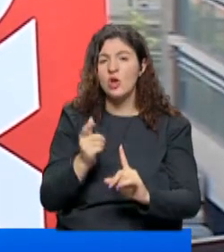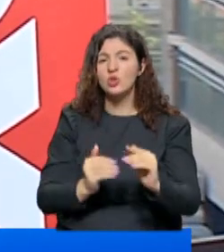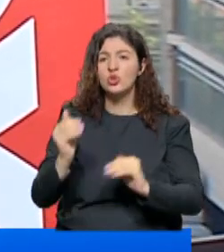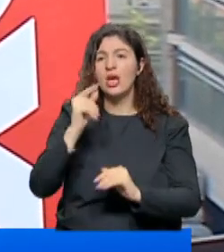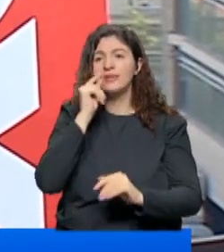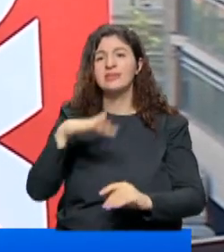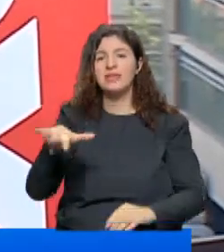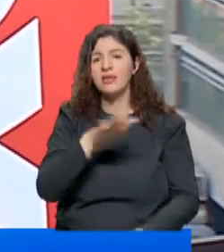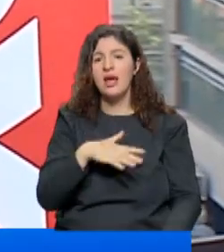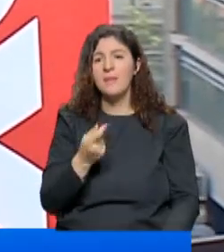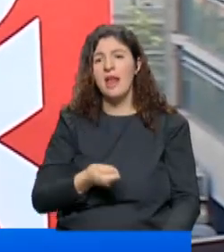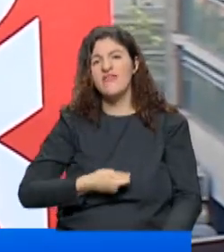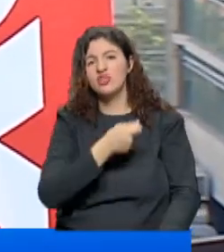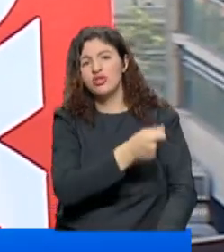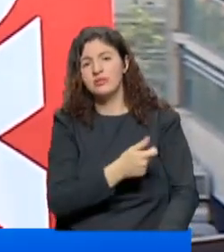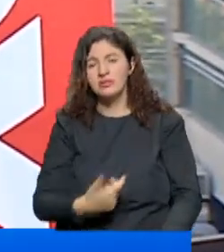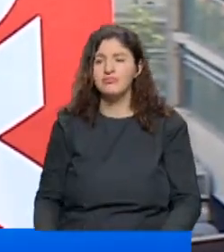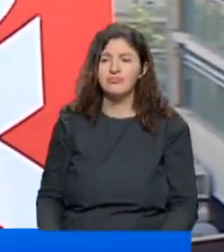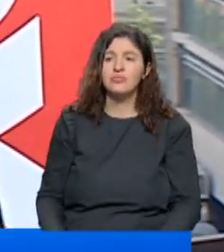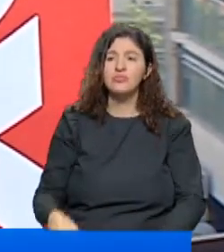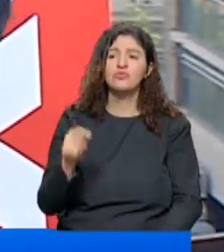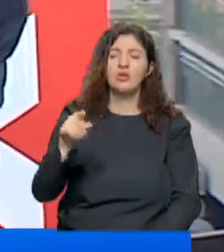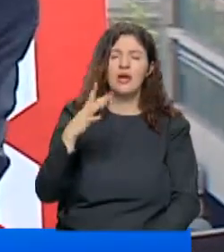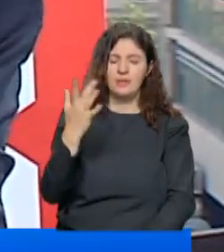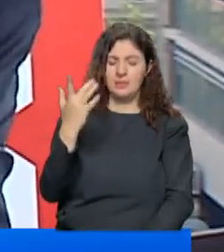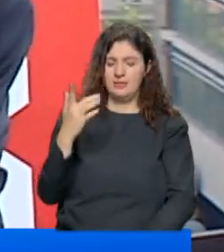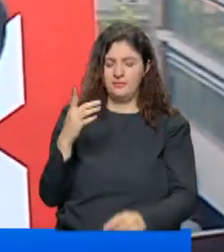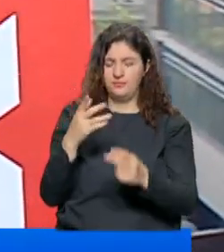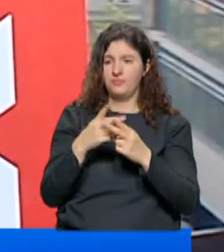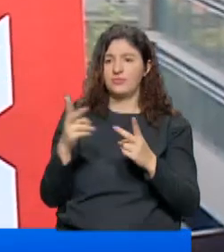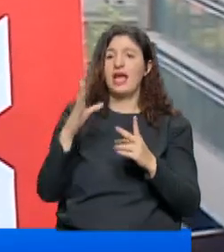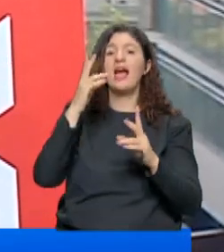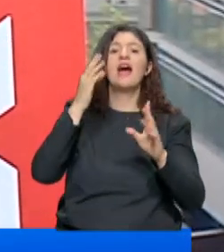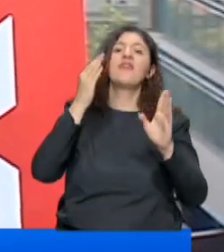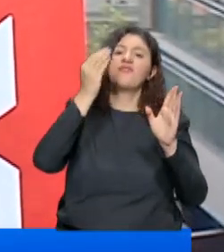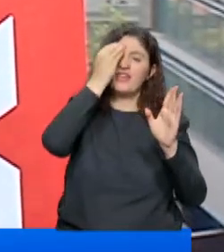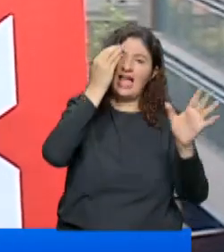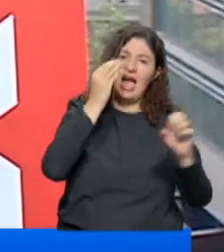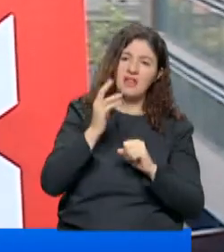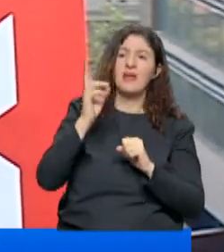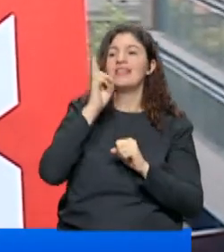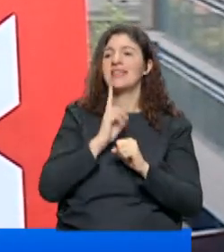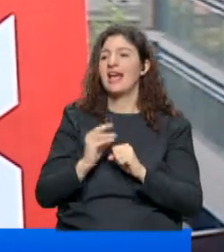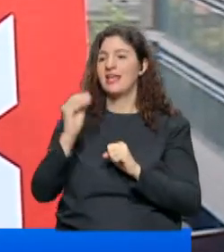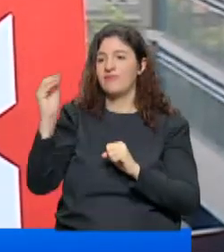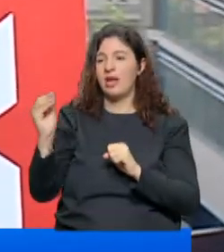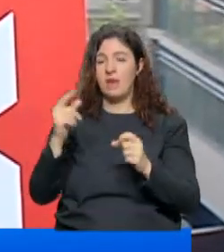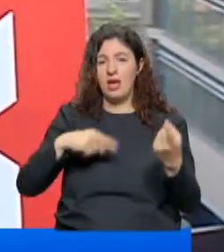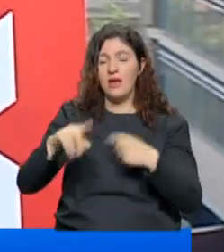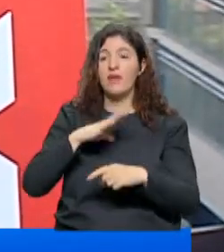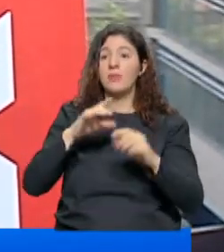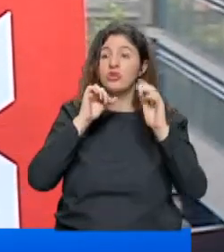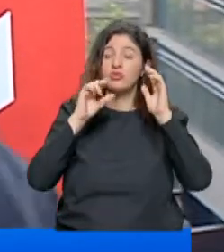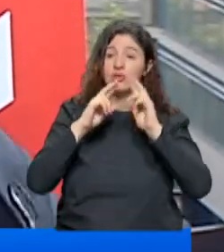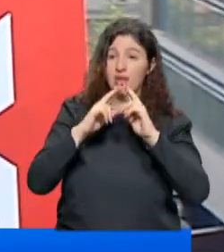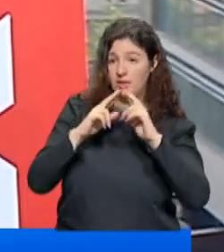üstündeki insanlara para vereceksin. Yani şu, hani bir ritüel var. Fakirden alıp zengine verme ritüeli var. Ama dünyanın hiçbir